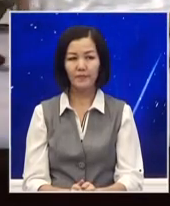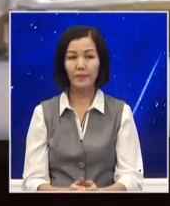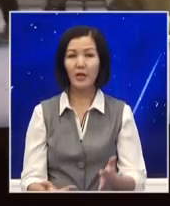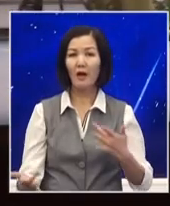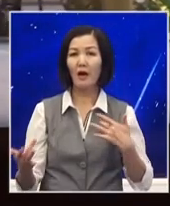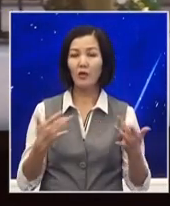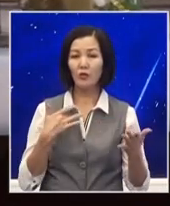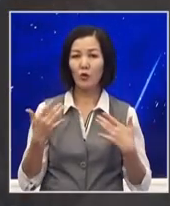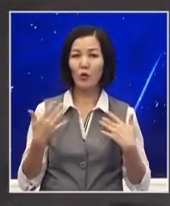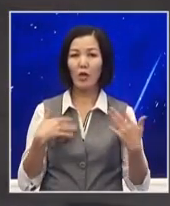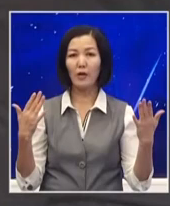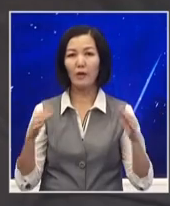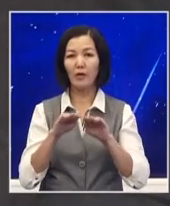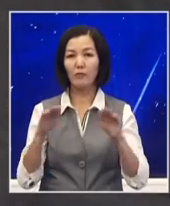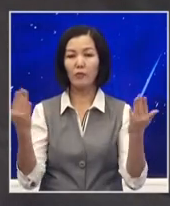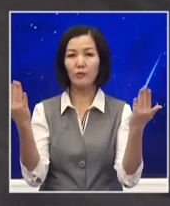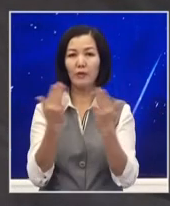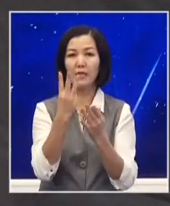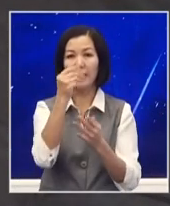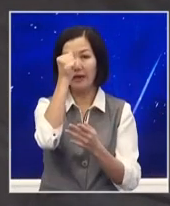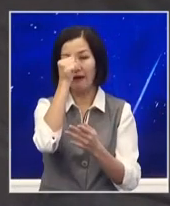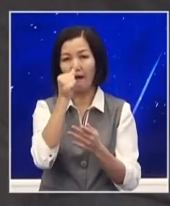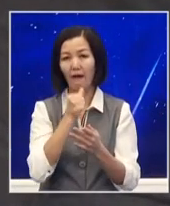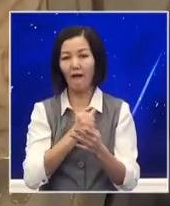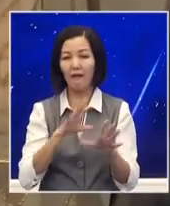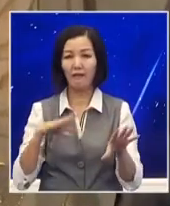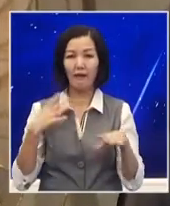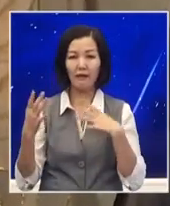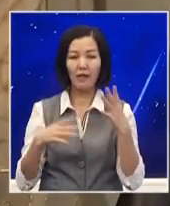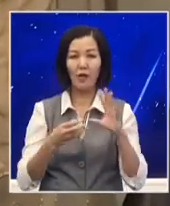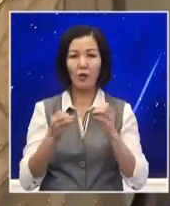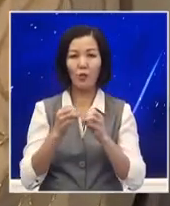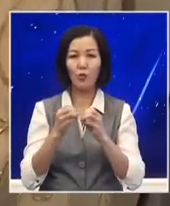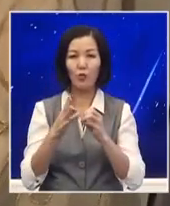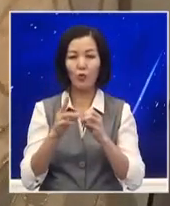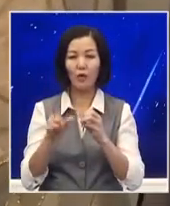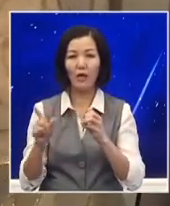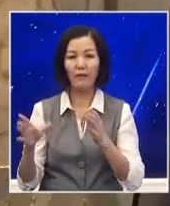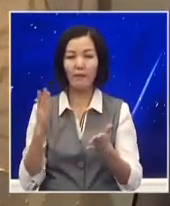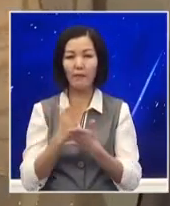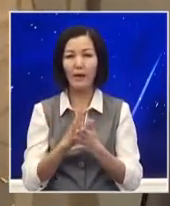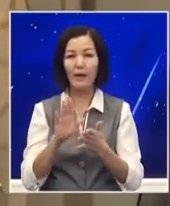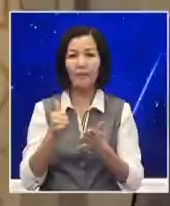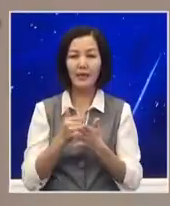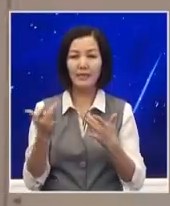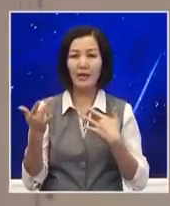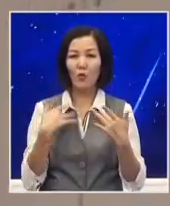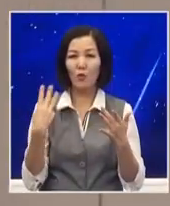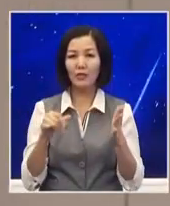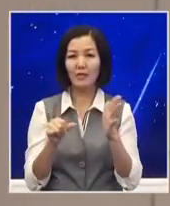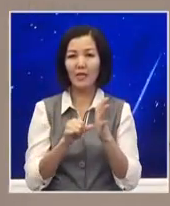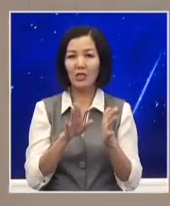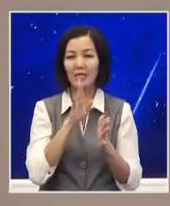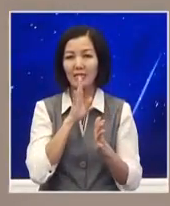Актерлар бұл спектакльді сахнаға шығаруға 2 ай дайындалған. Қойылымда барлығы 14 адам рөл ойнайды. Басты кейіпкерді 36 жастағы